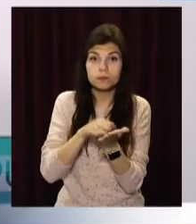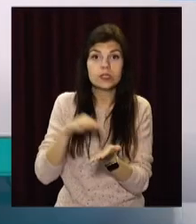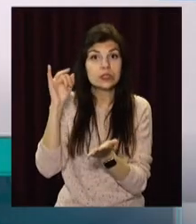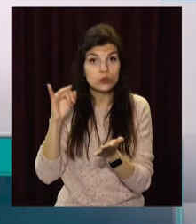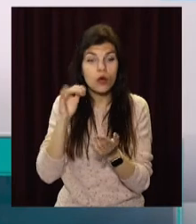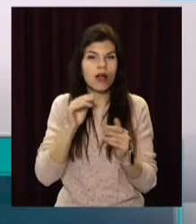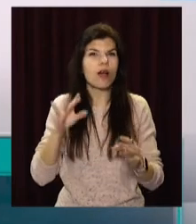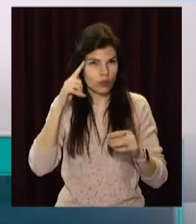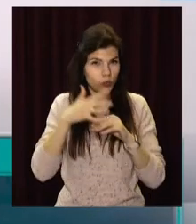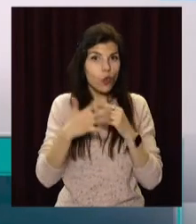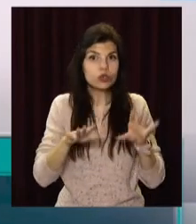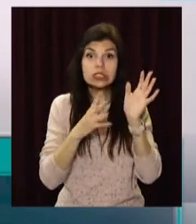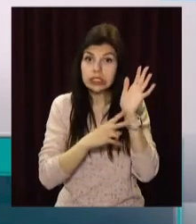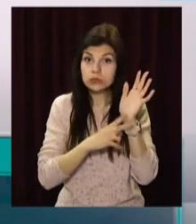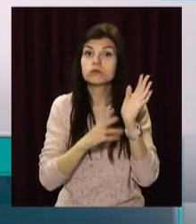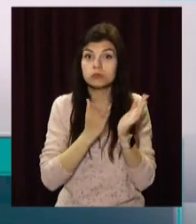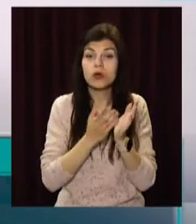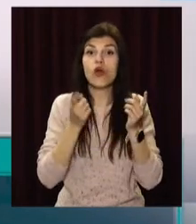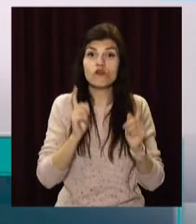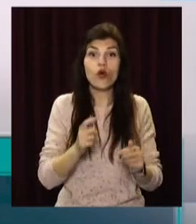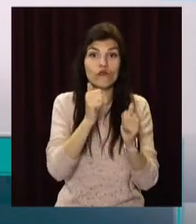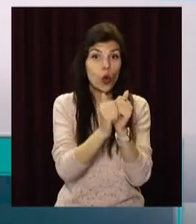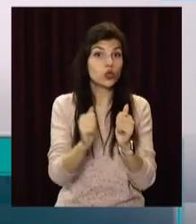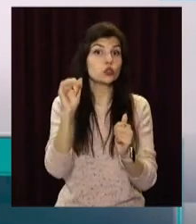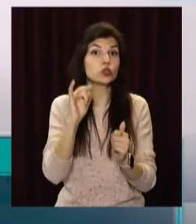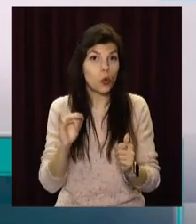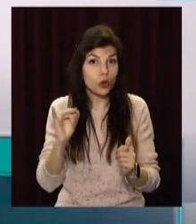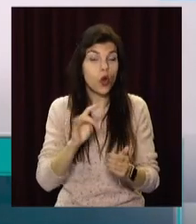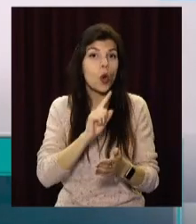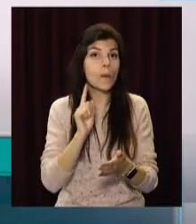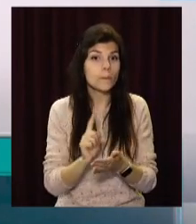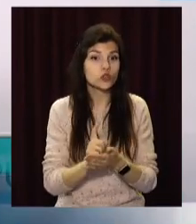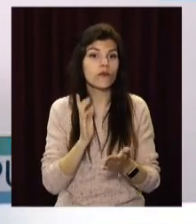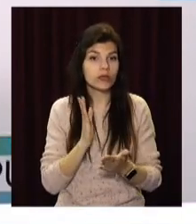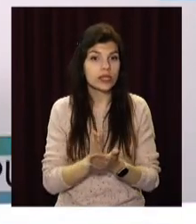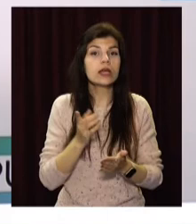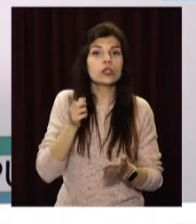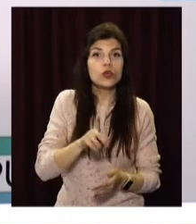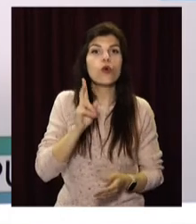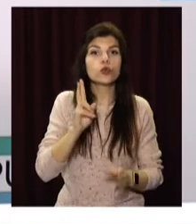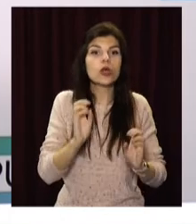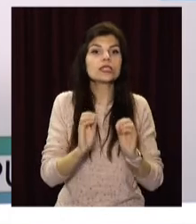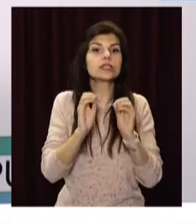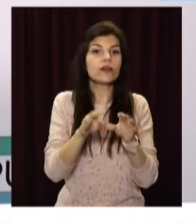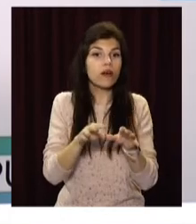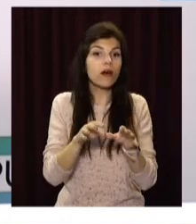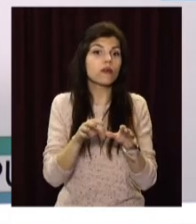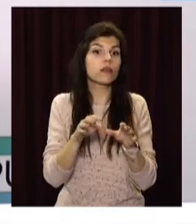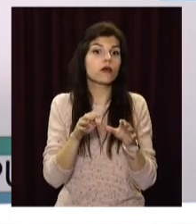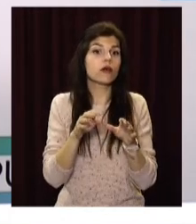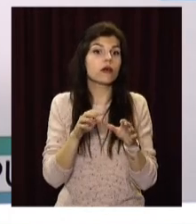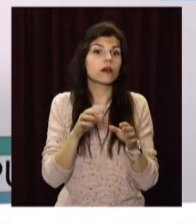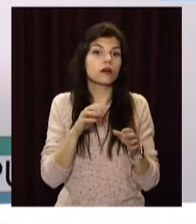історій, як ви розумієте, вже 70. Так? Тобто в кожній історії обов'язково є той, хто здавав